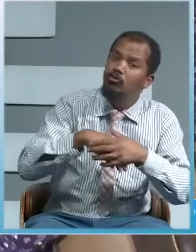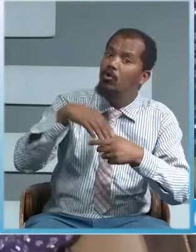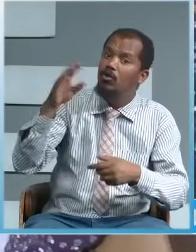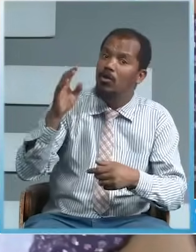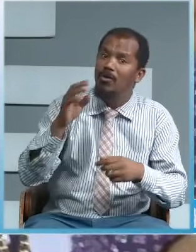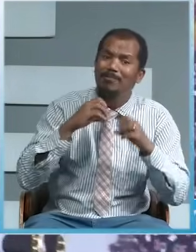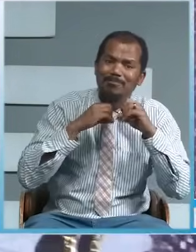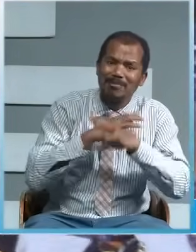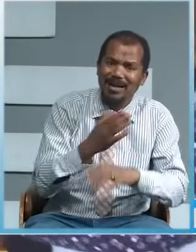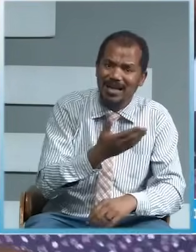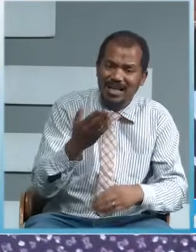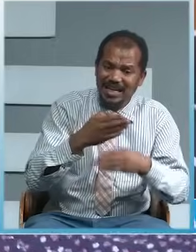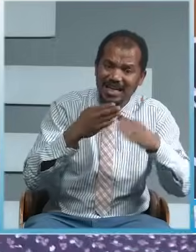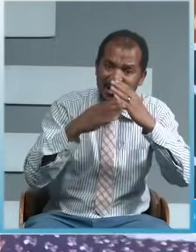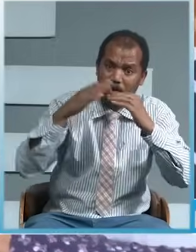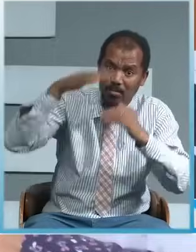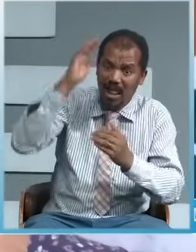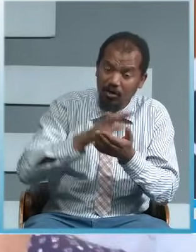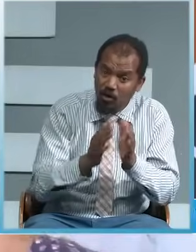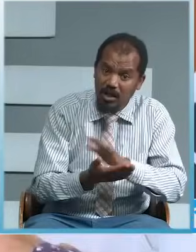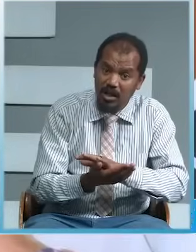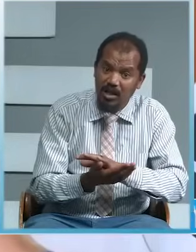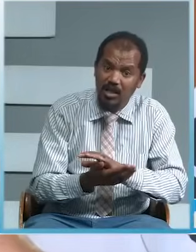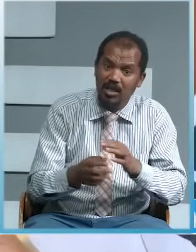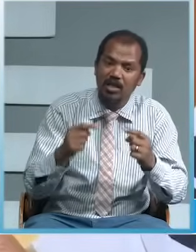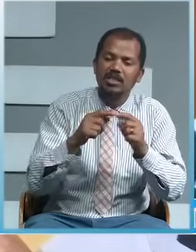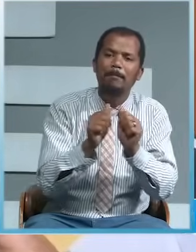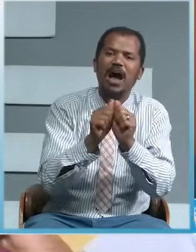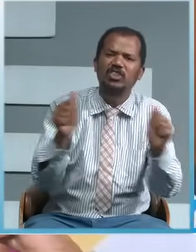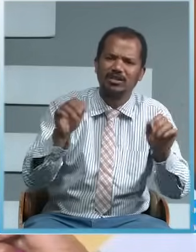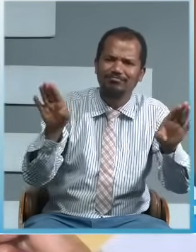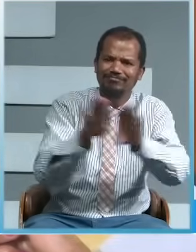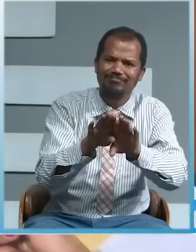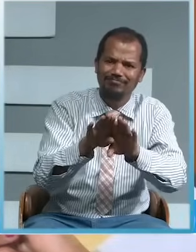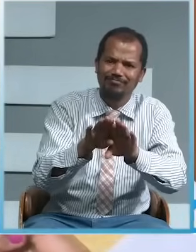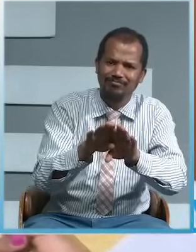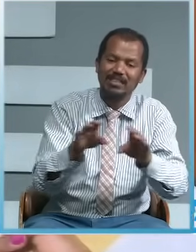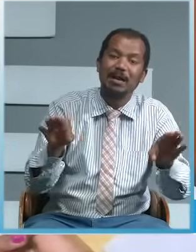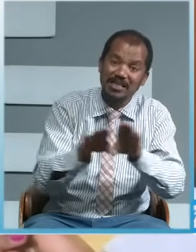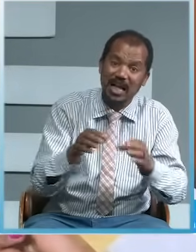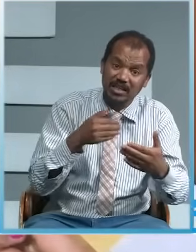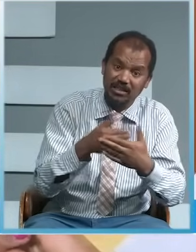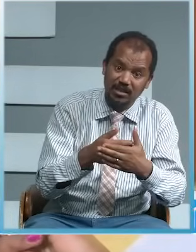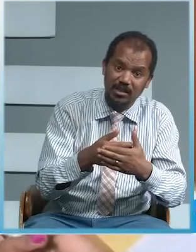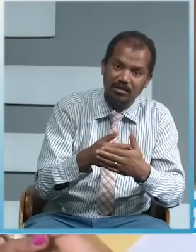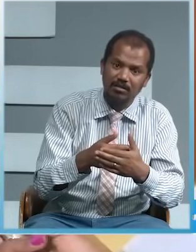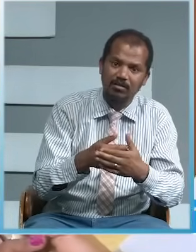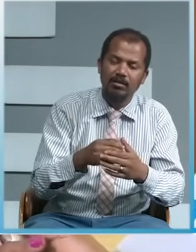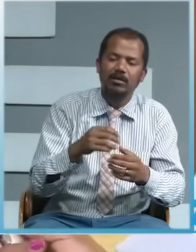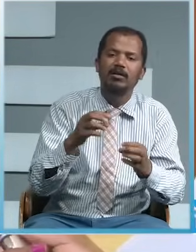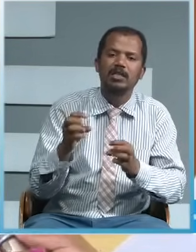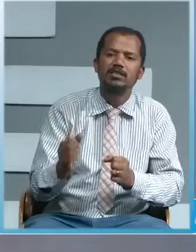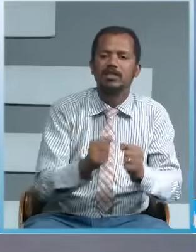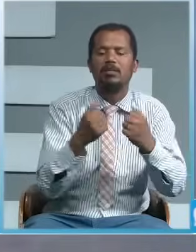ይወጣው በካይ ነገር ከስታንዳርዱ በላይ ከሆነ እስከ ማሸግና እስከ ገንዘብ መቅጣት ድረስ